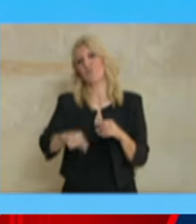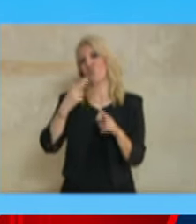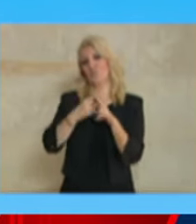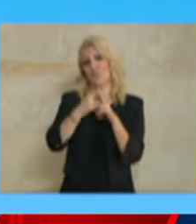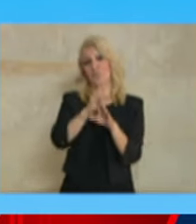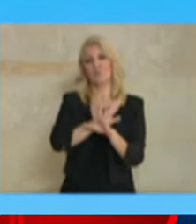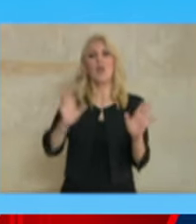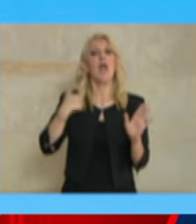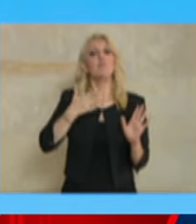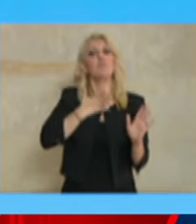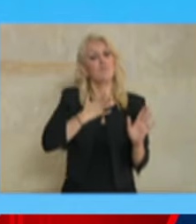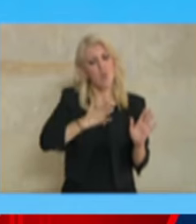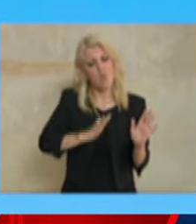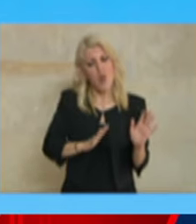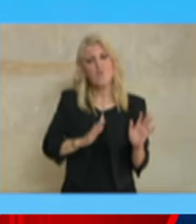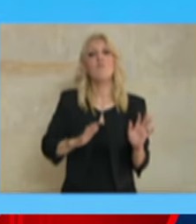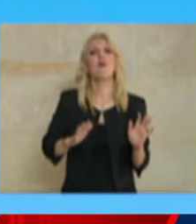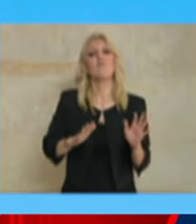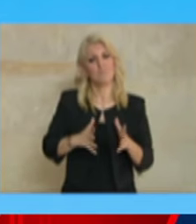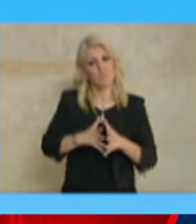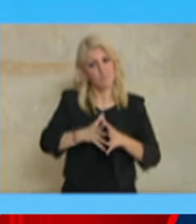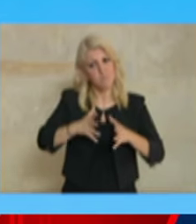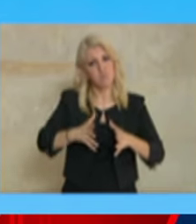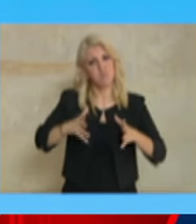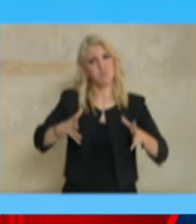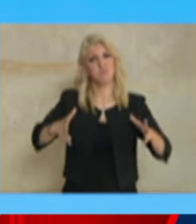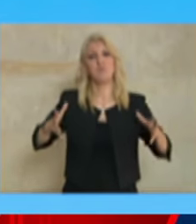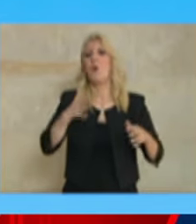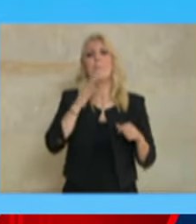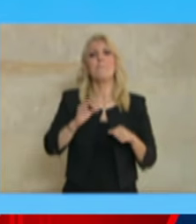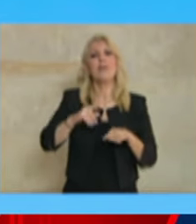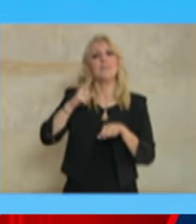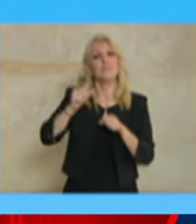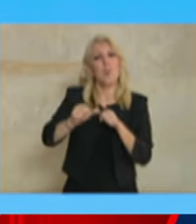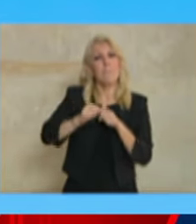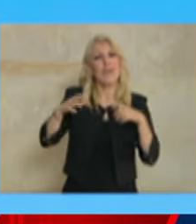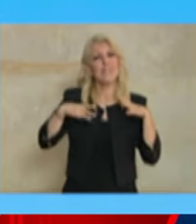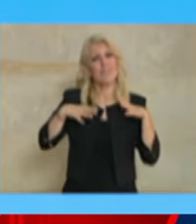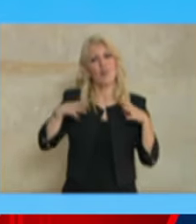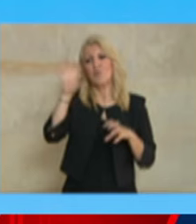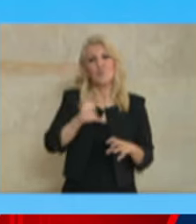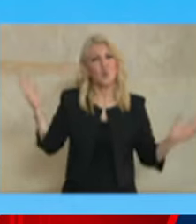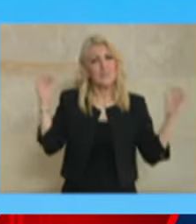αυτήν την ουσιαστική διεύρυνση της τουριστικής περίοδου. Και βέβαια, κάτι τελευταίο,